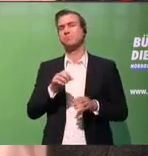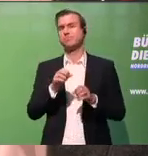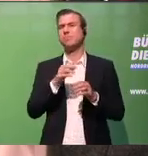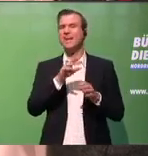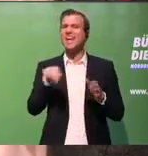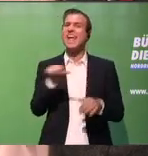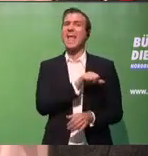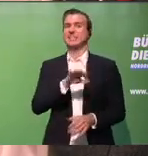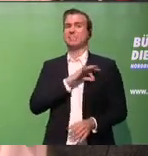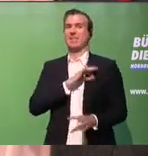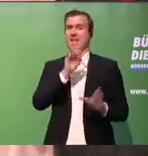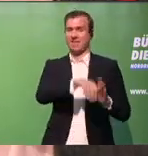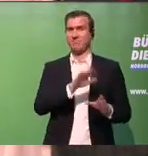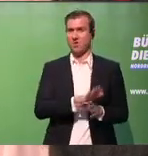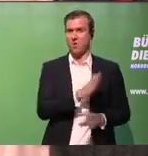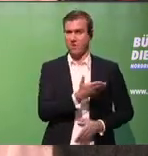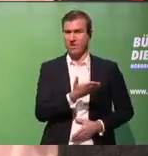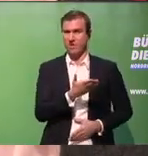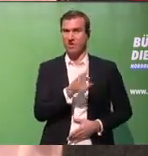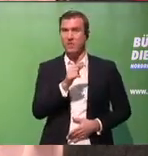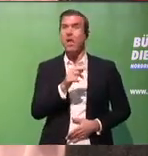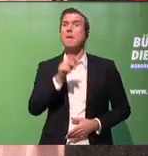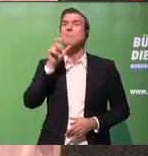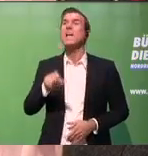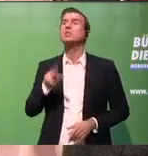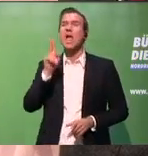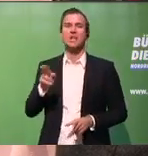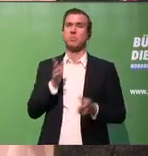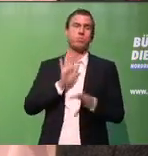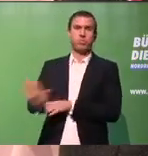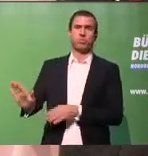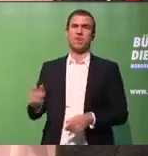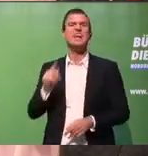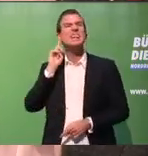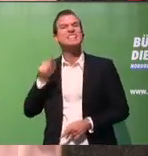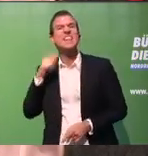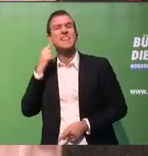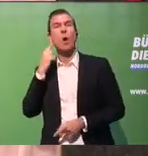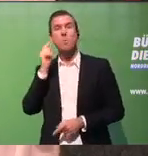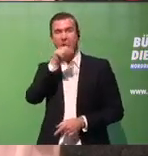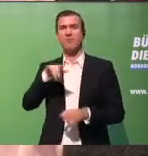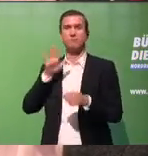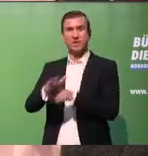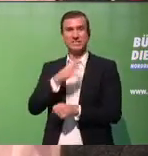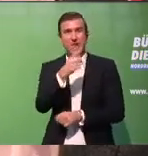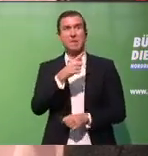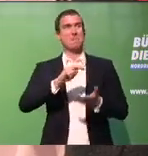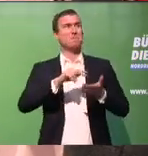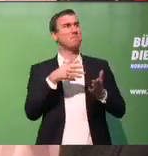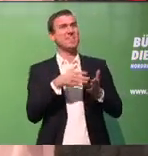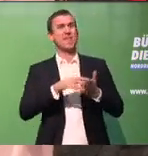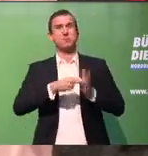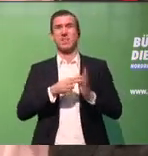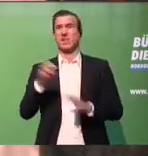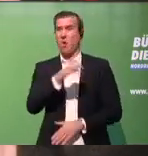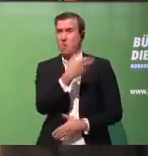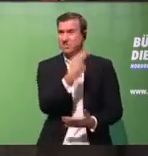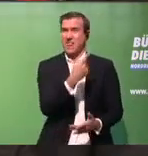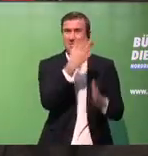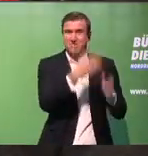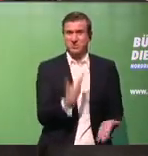die also Menschenrechte mit den Füßen tritt und Sinti und Romas verfolgt. So ein Mann macht Behindertenpolitik in Europa.